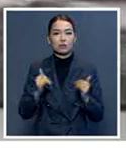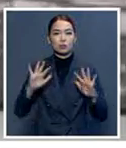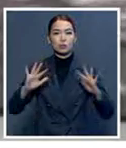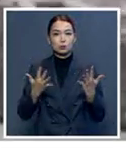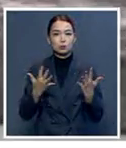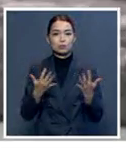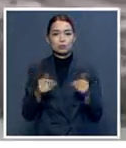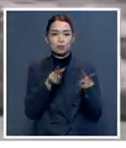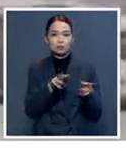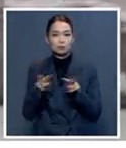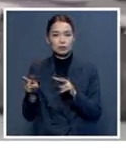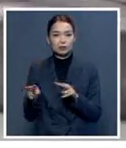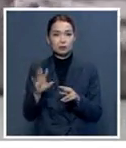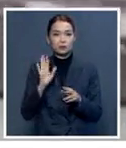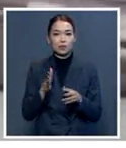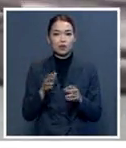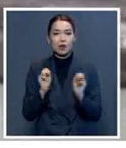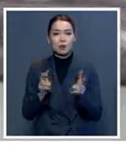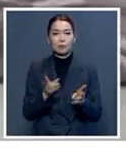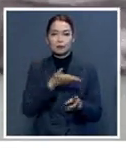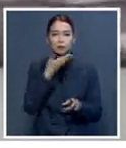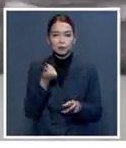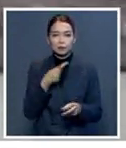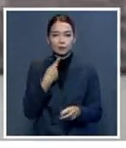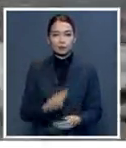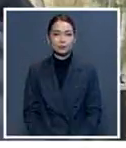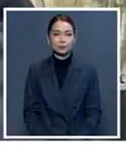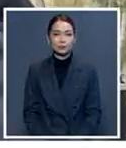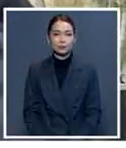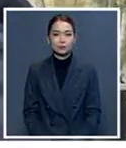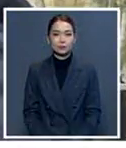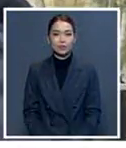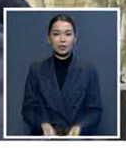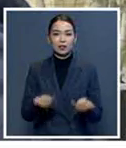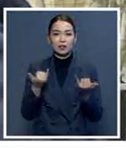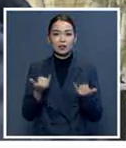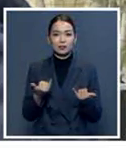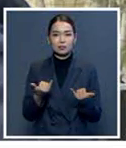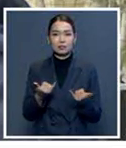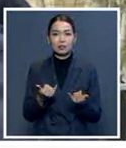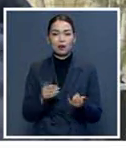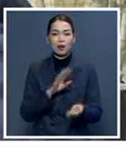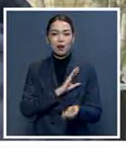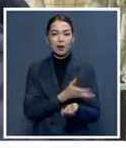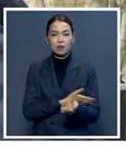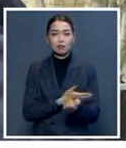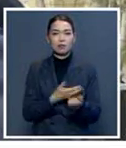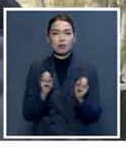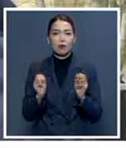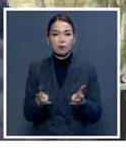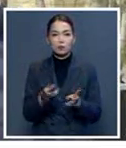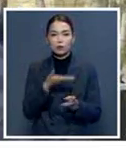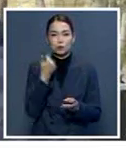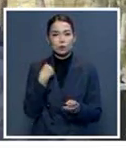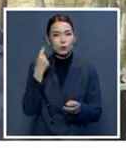қызметінің жіті бақылауында. Жағдай қалыпты дейді мамандар. Қазіргі кезде о қатты қауіп төніп тұр деп мен ойламаймын, өйткені